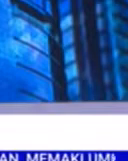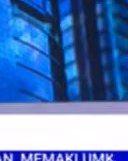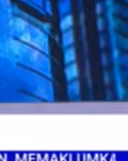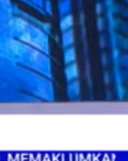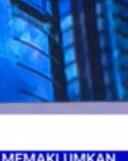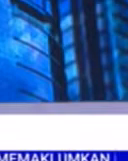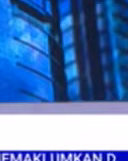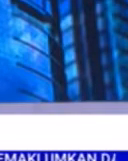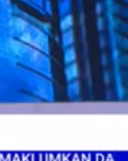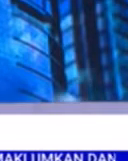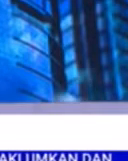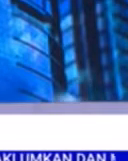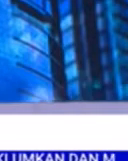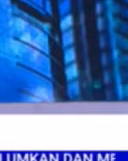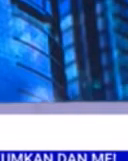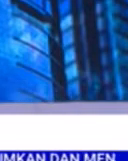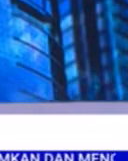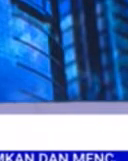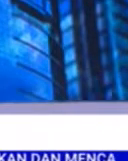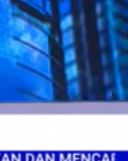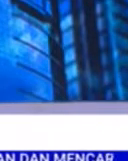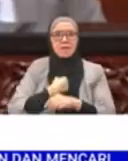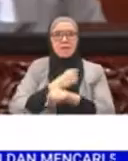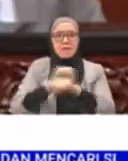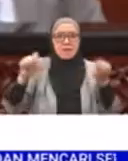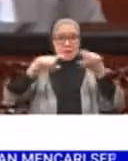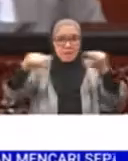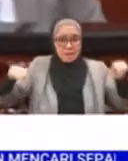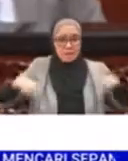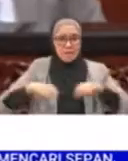dan mangsa keganasan rumah tangga.